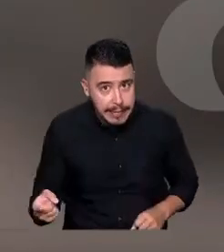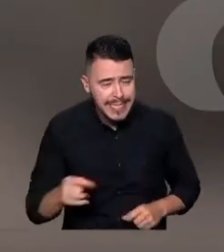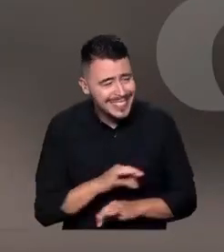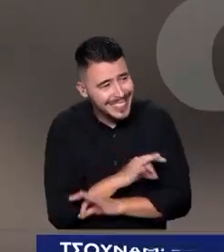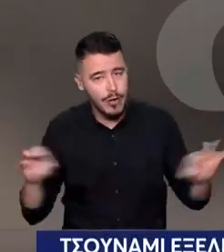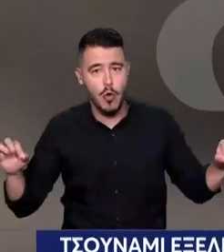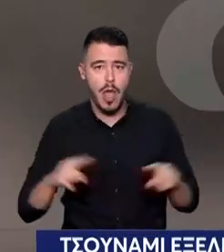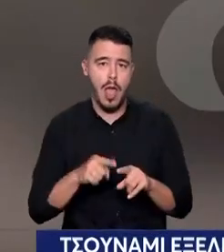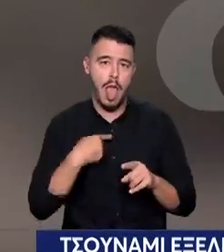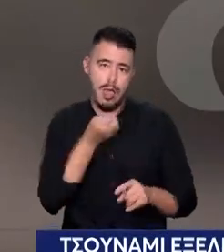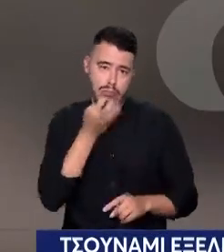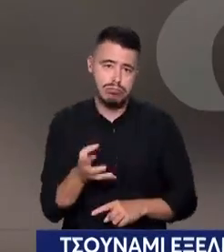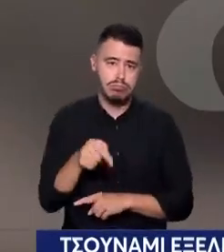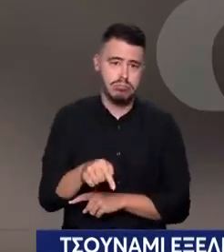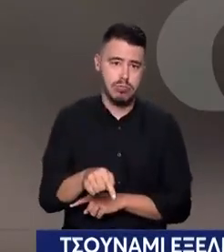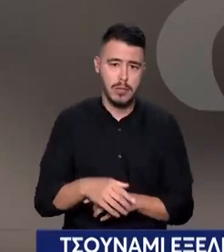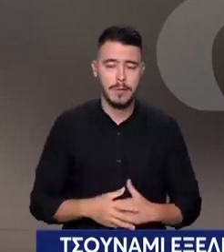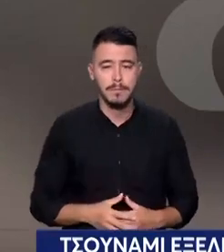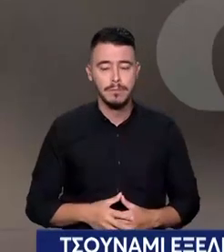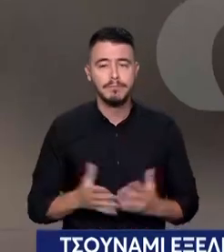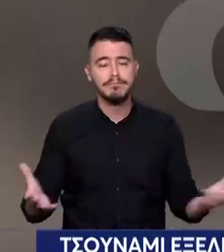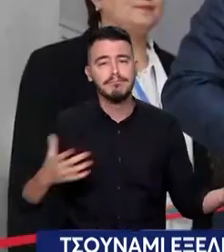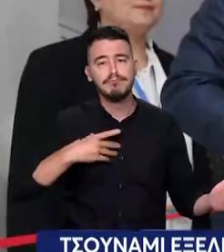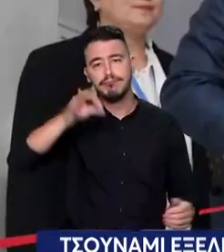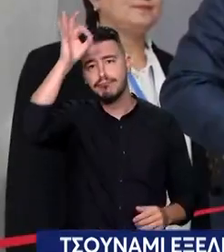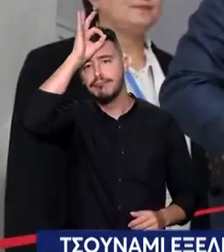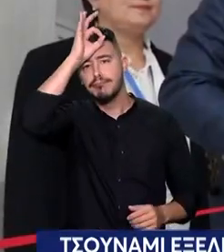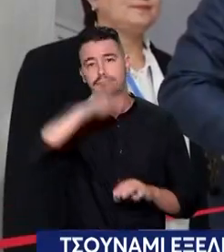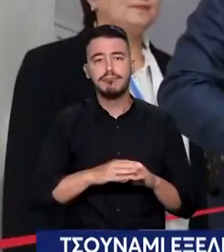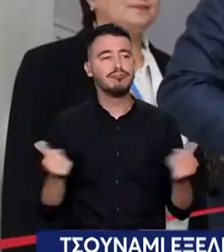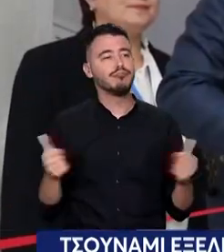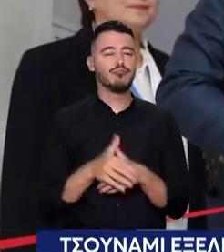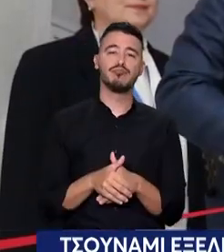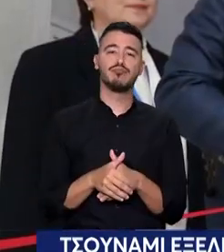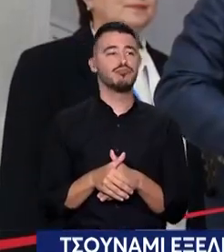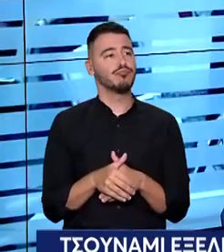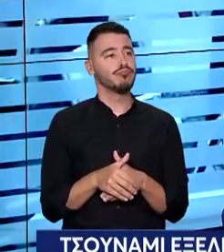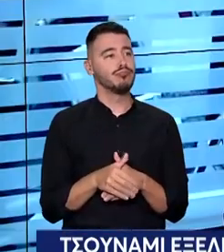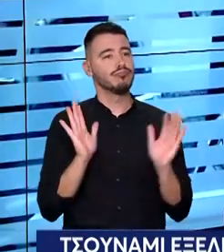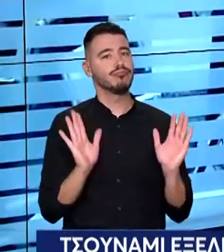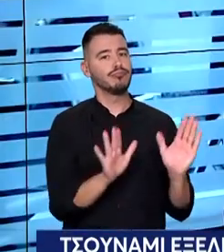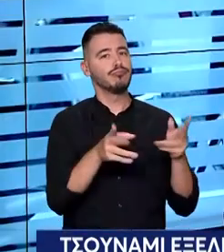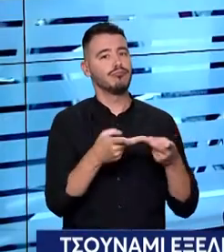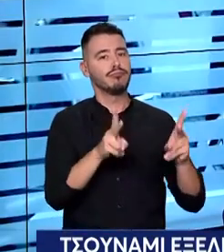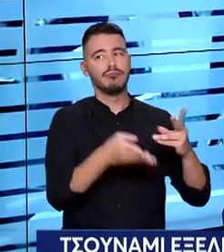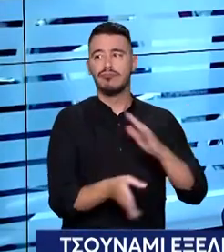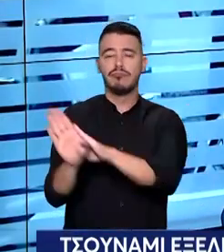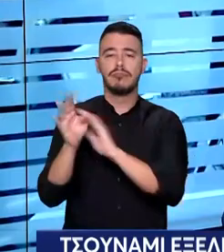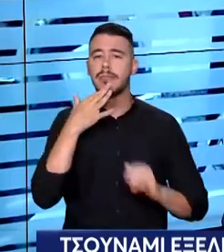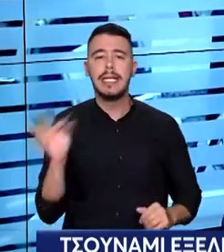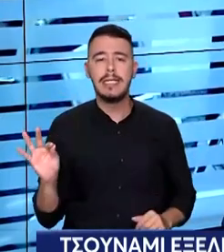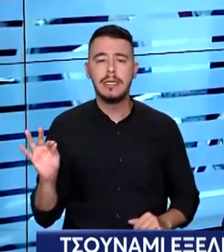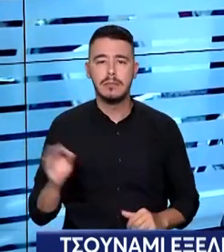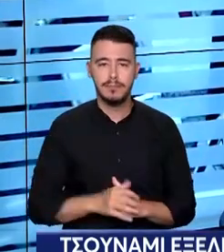με τους αδιάφθορους να μελετούν ενδελεχώς γιατί οι αρχές άφησαν τους κρίσους να φύγουν για το Καζακστάν. Αν είχαν ρίξει βεγγαλικά εν ώψη